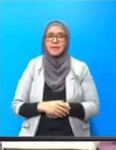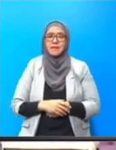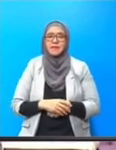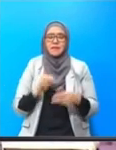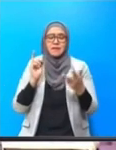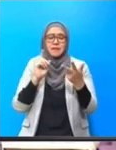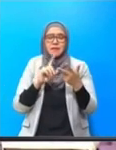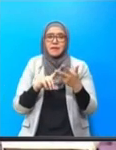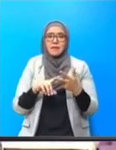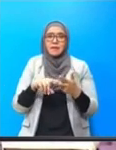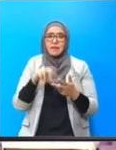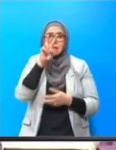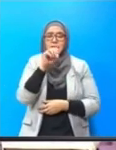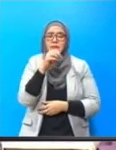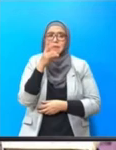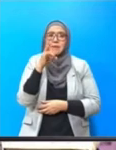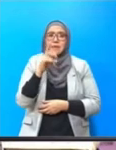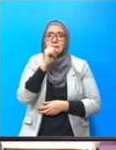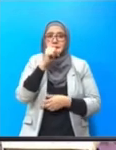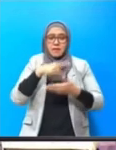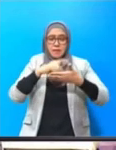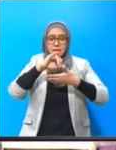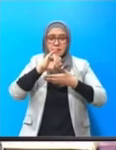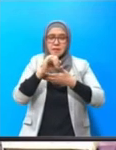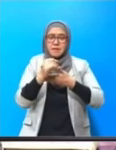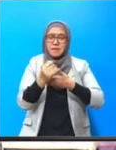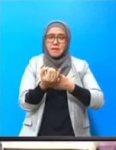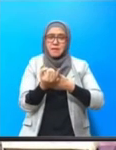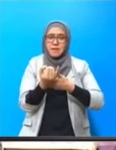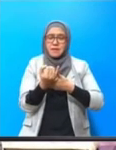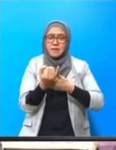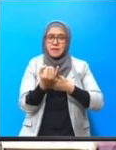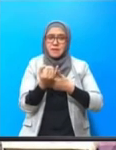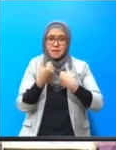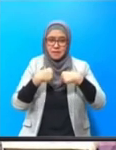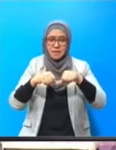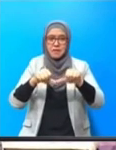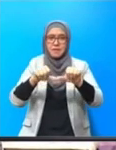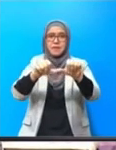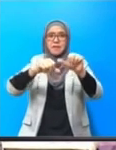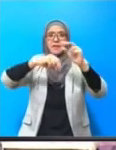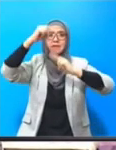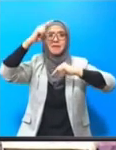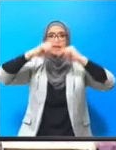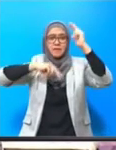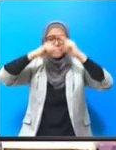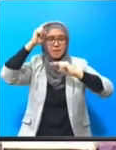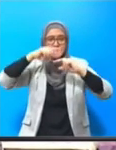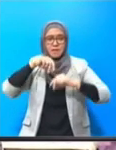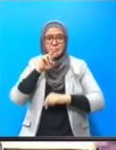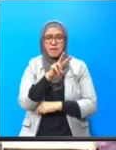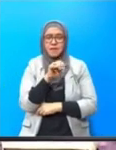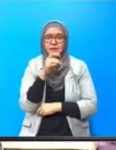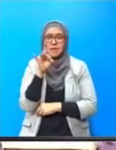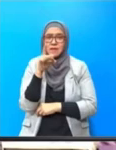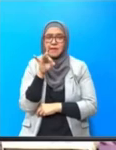2017 1 projek sedang dalam pembinaan,